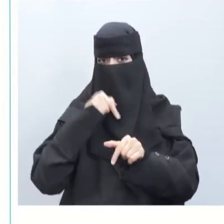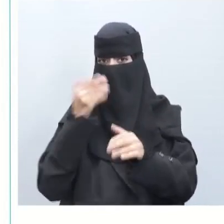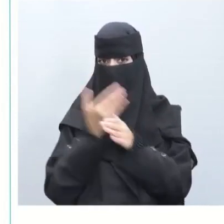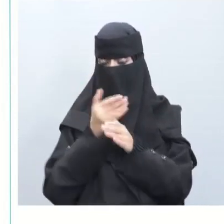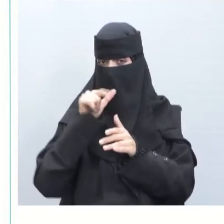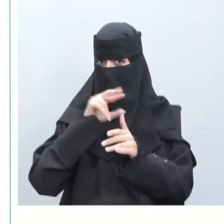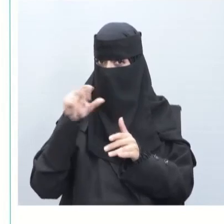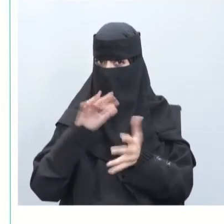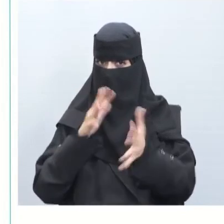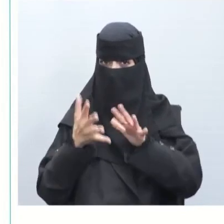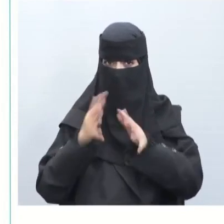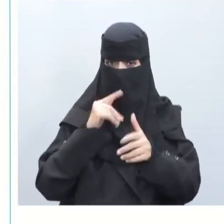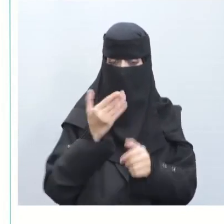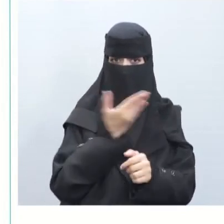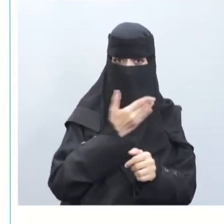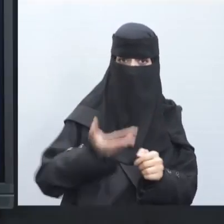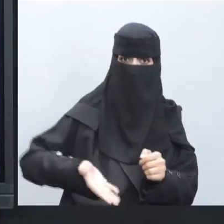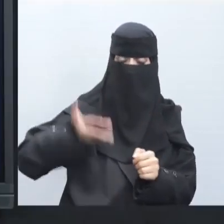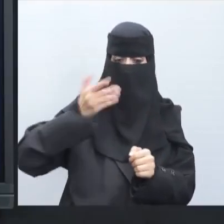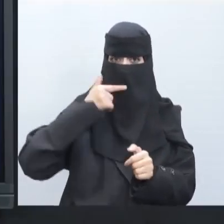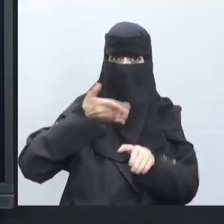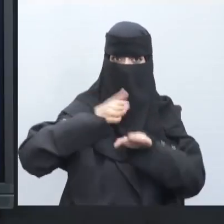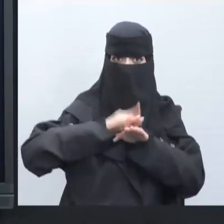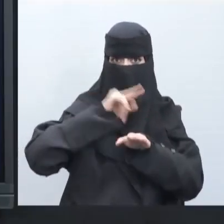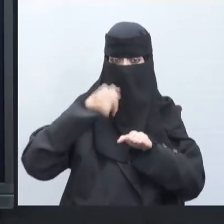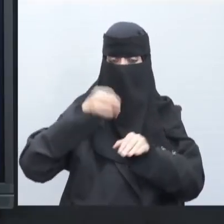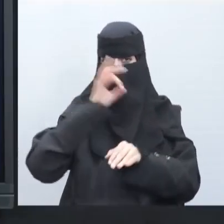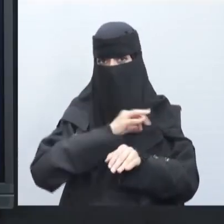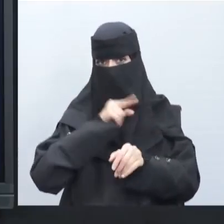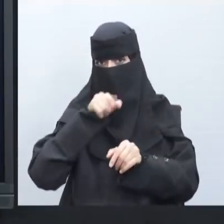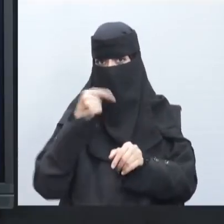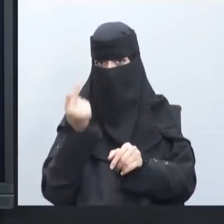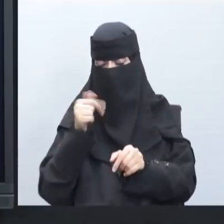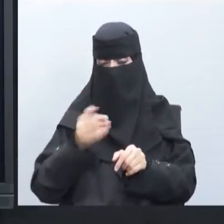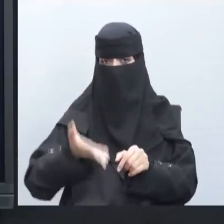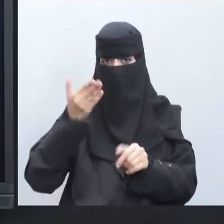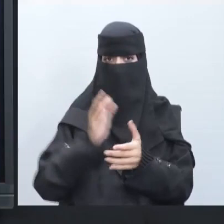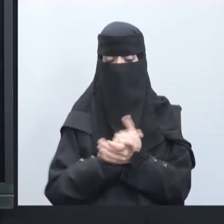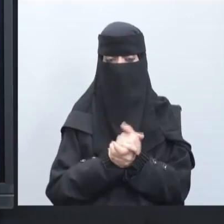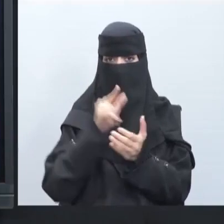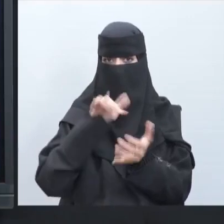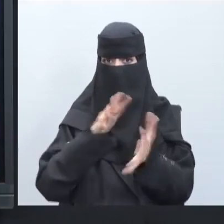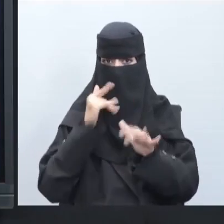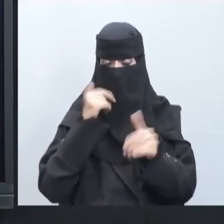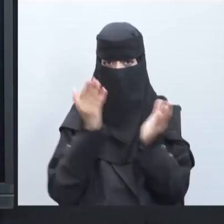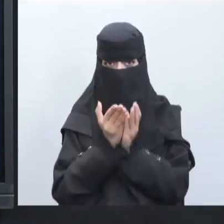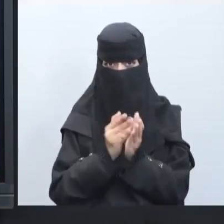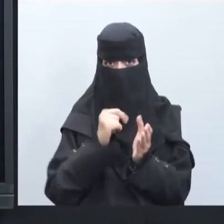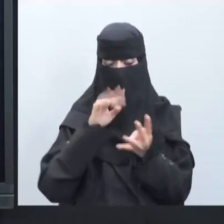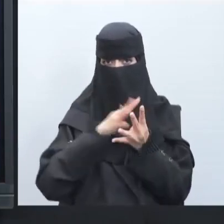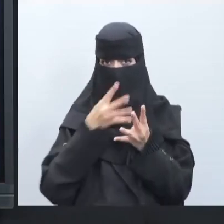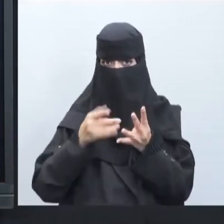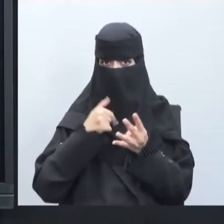كما ذكرنا قد يكون تاثير اقامتها اكبر من الفائده المرجوه من اقامتها لك حينما تدرس من حيث الجدوى